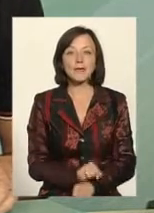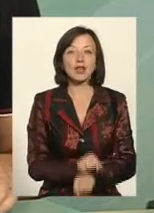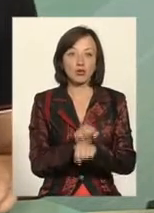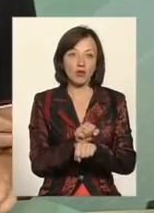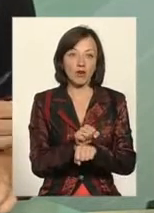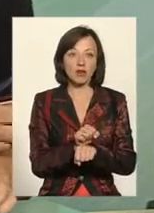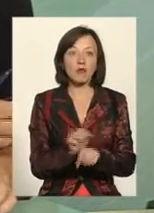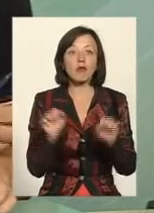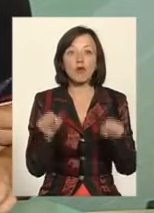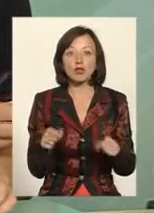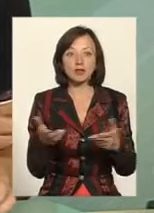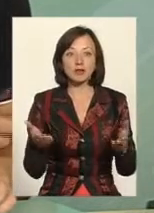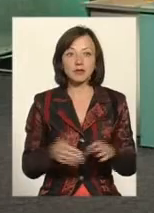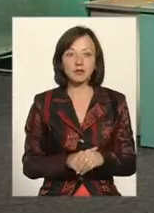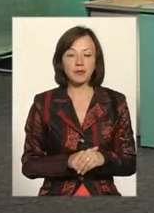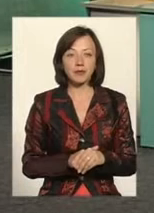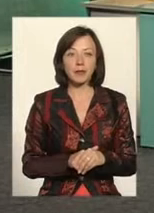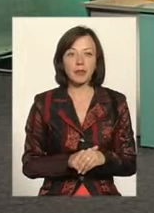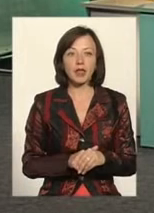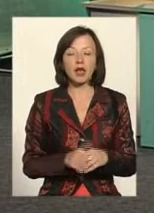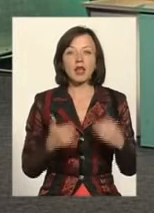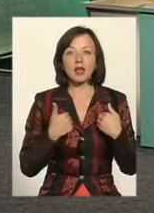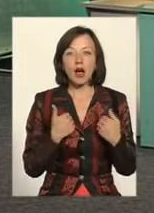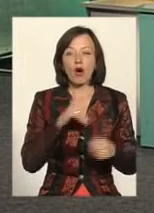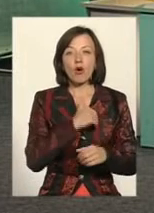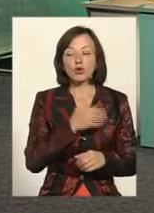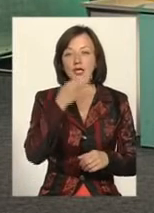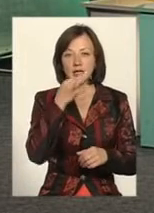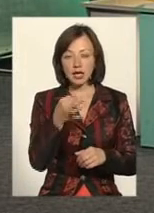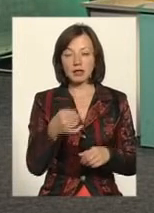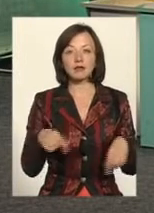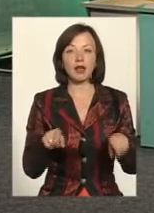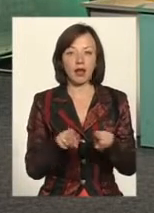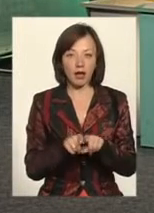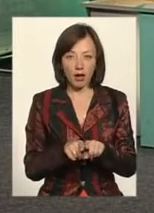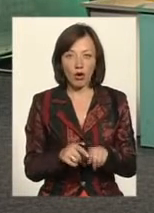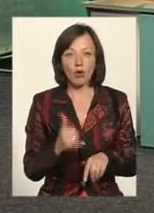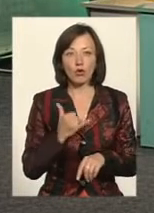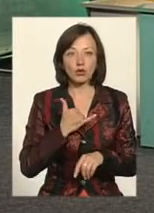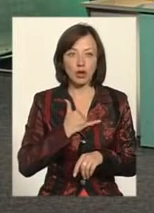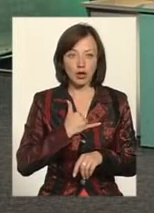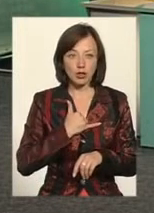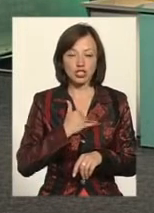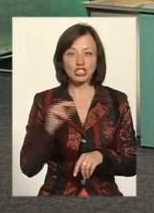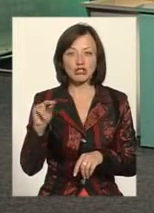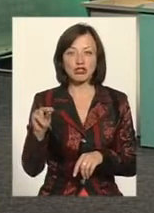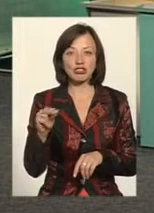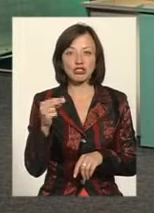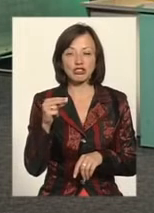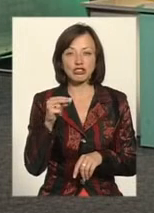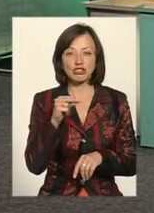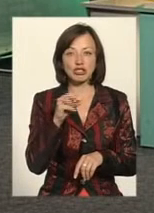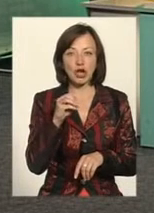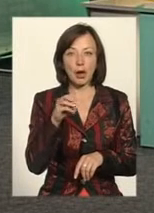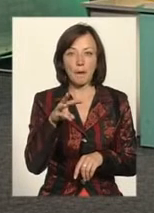пікетувати... Я на цю тему хочу сказати сьогодні. Дивіться, от, в нас наш Чемервецький, начальник